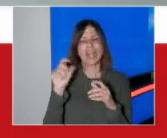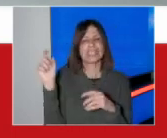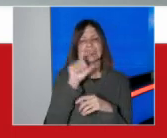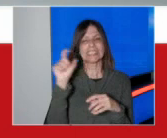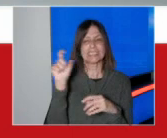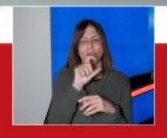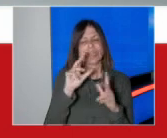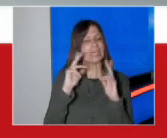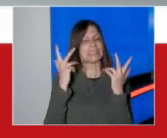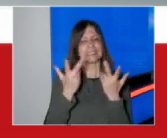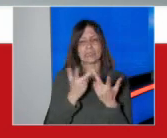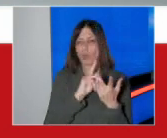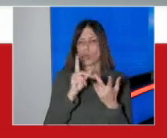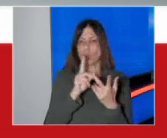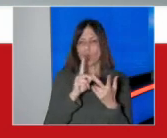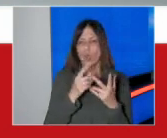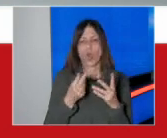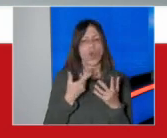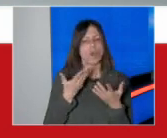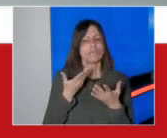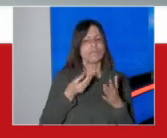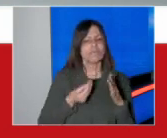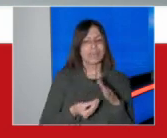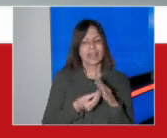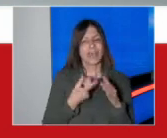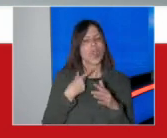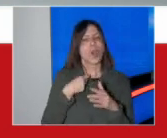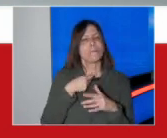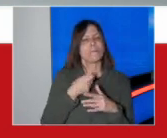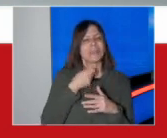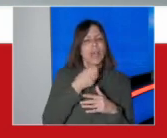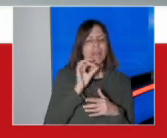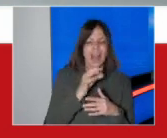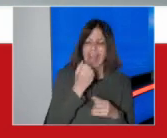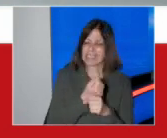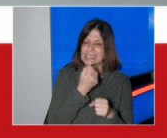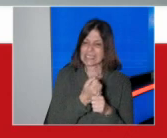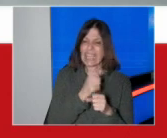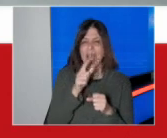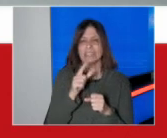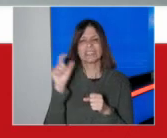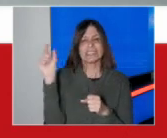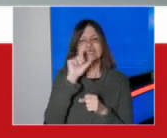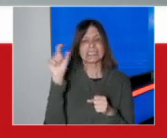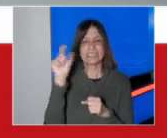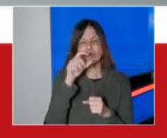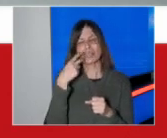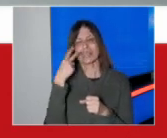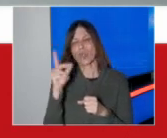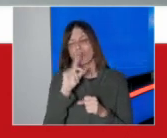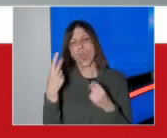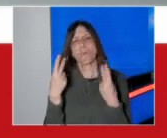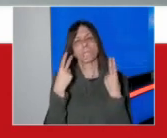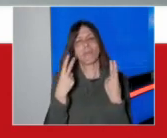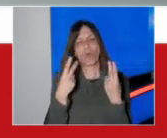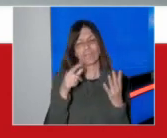הציבור לא מתגמל על עשייה, הציבור מתגמל על סיסמאות, הציבור מתגמל על נראות ולא על מהות, וזה בעצם